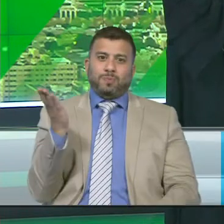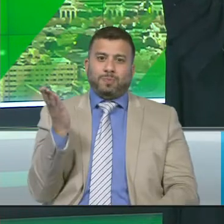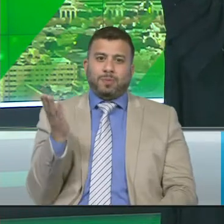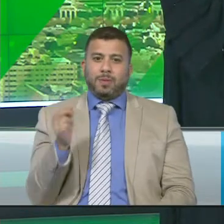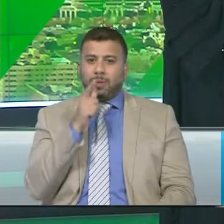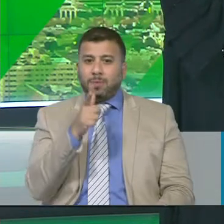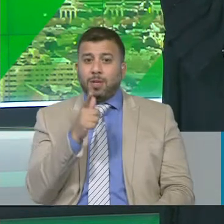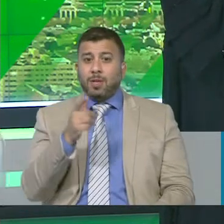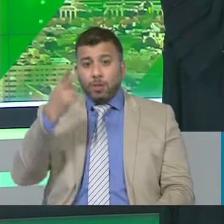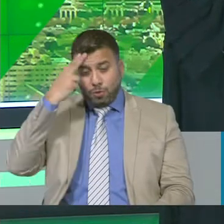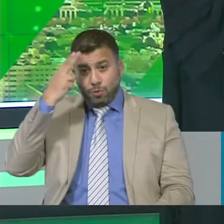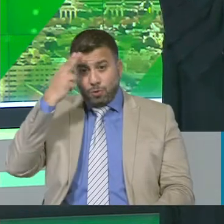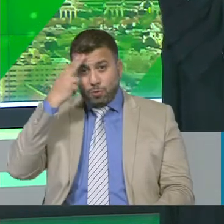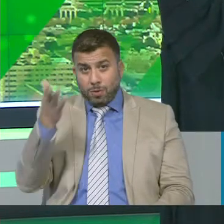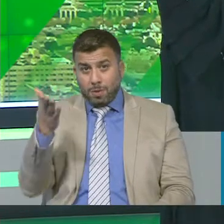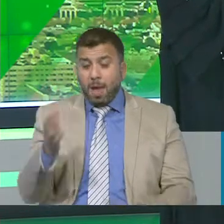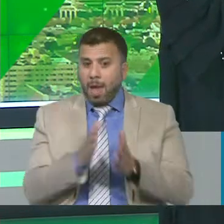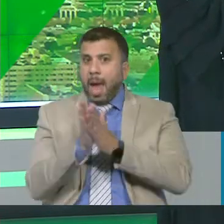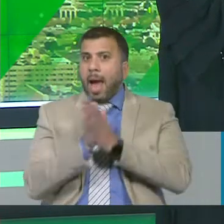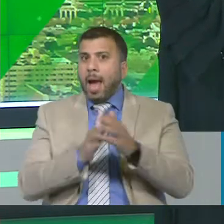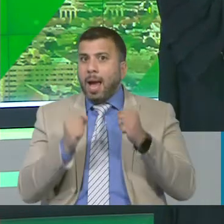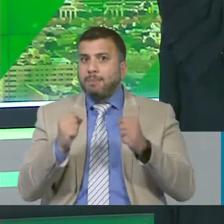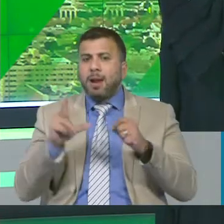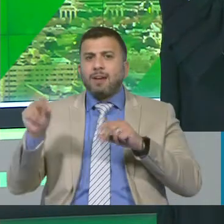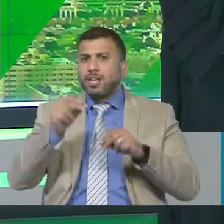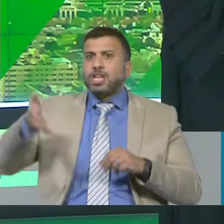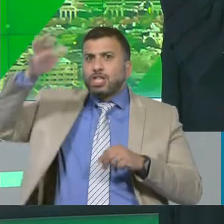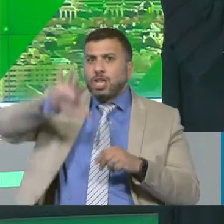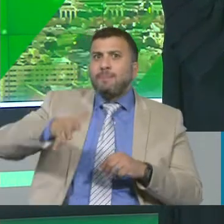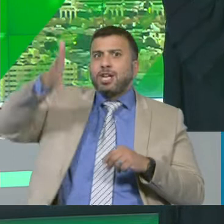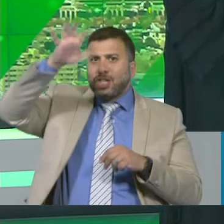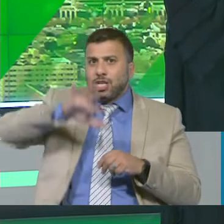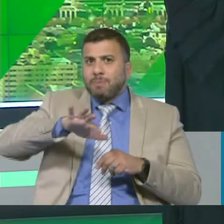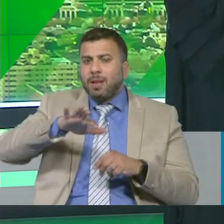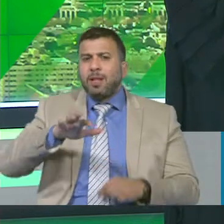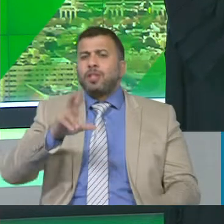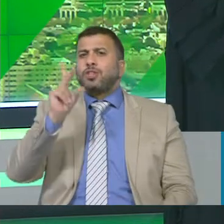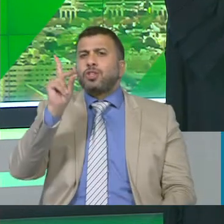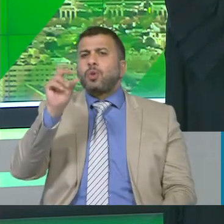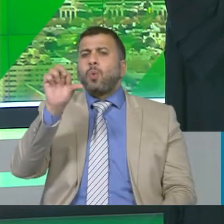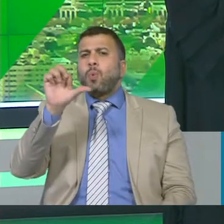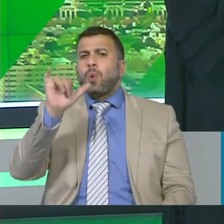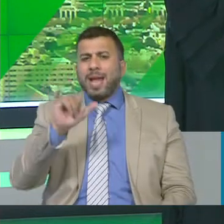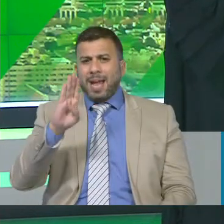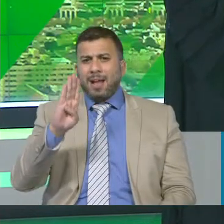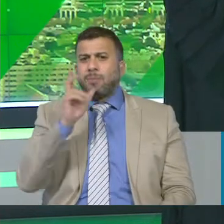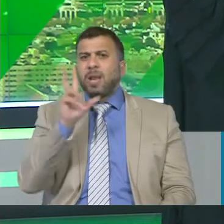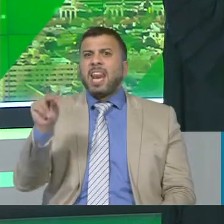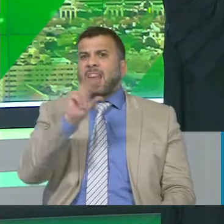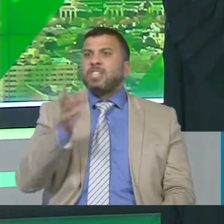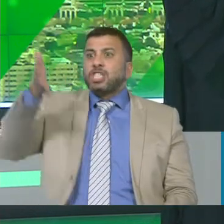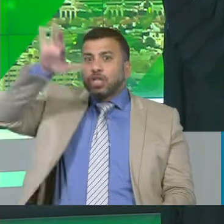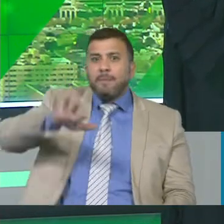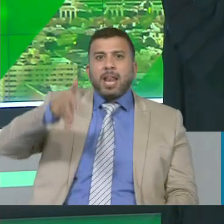لكن لدى السعوديين همة، لدينا جبل دائما نضرب فيه المثل اسمه جبل طويق. لدى السعوديين همة مثل هذا الجبل،